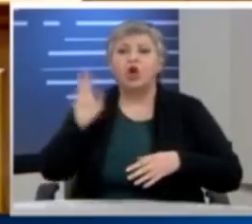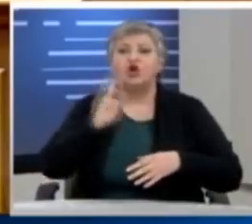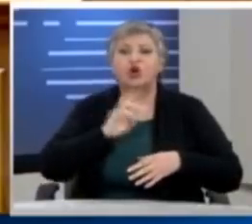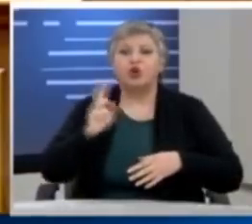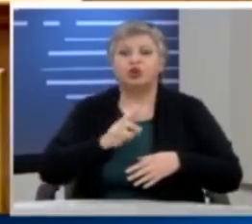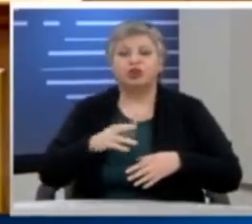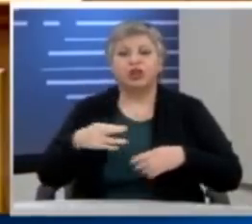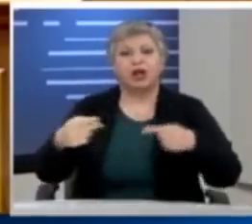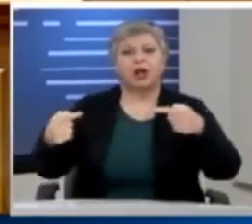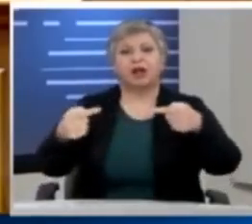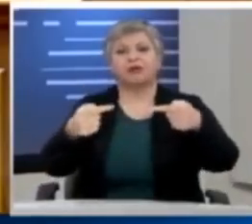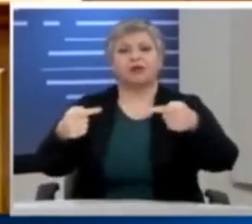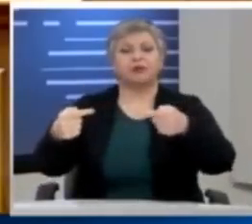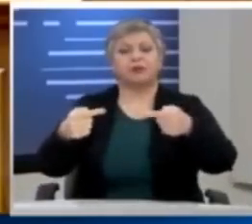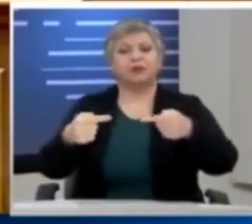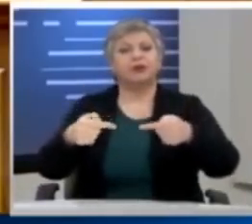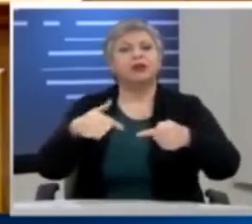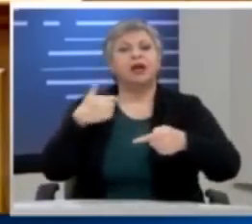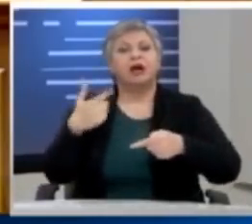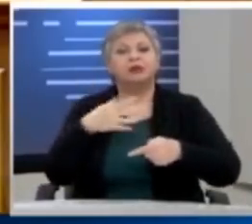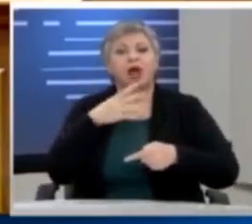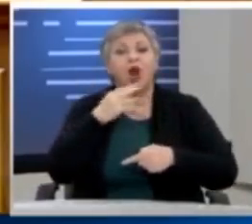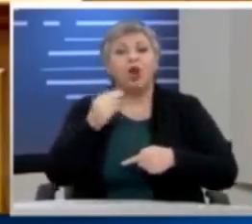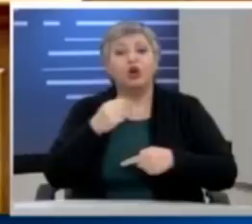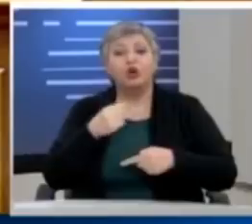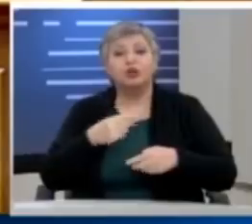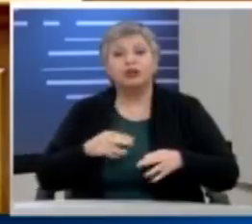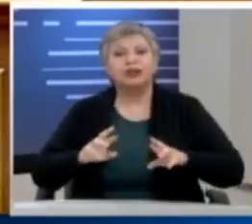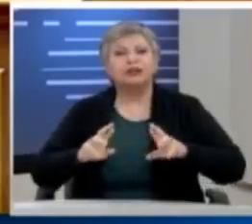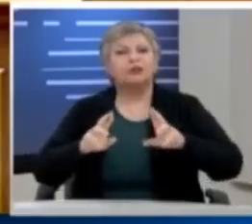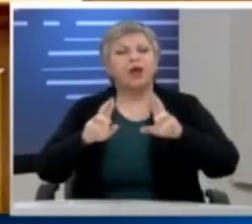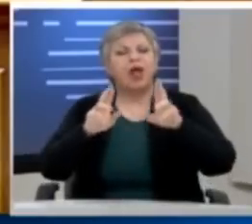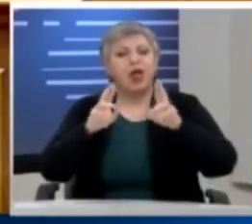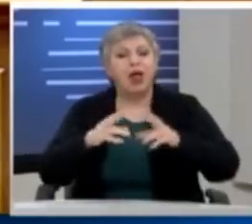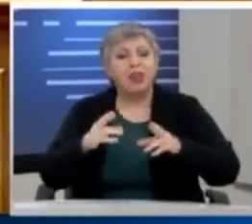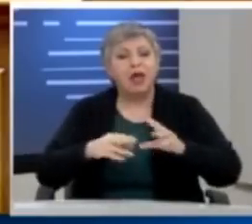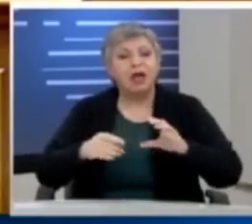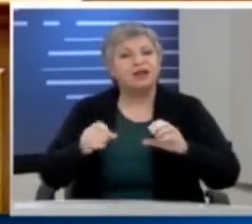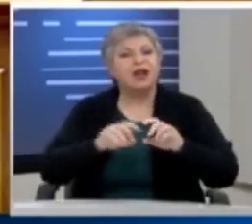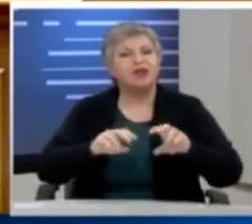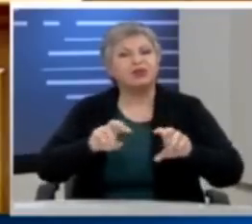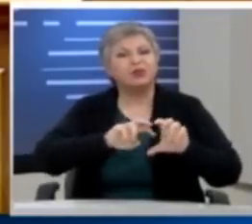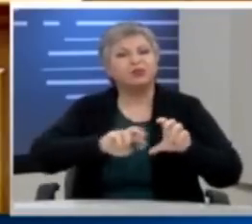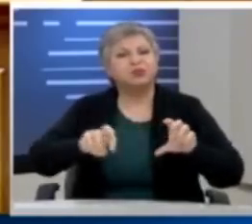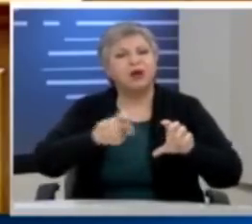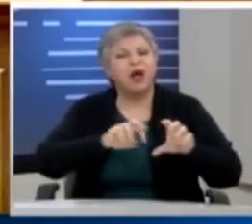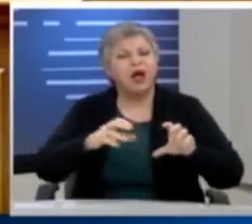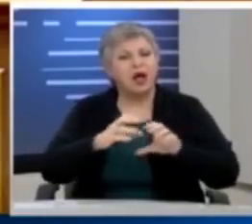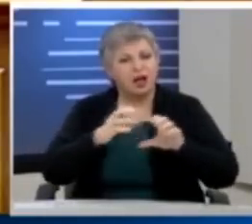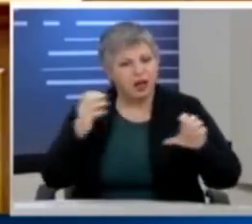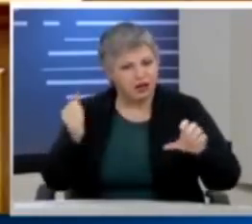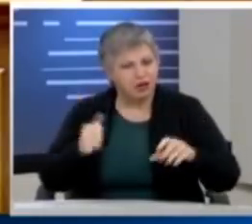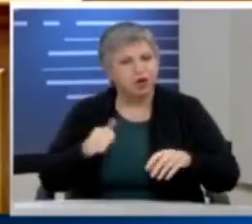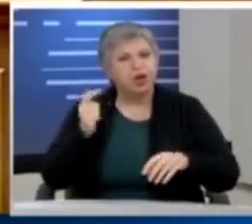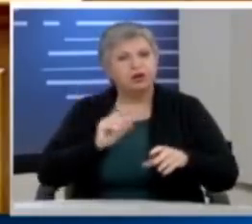μπήκε πρόσφατα με το ενεργειακό. Και σε αυτό το κλωτσοσκούφι είναι μπλεγμένη και η Ελλάδα, η οποία λόγω των δεσμεύσεών της έχει